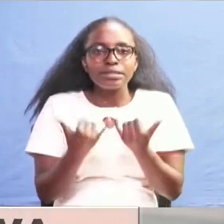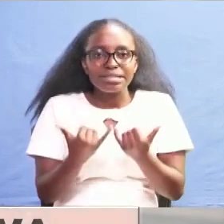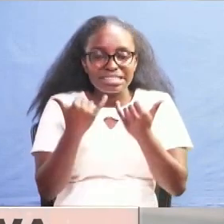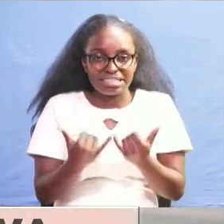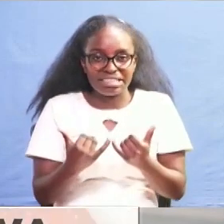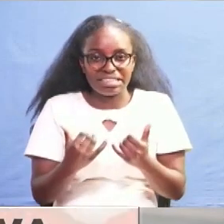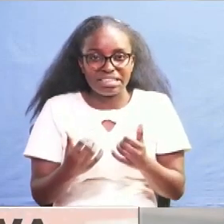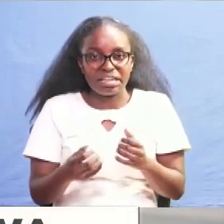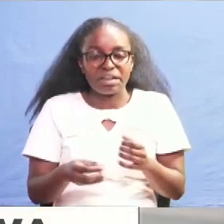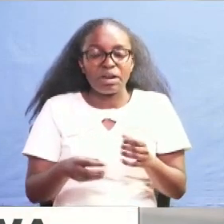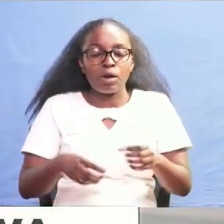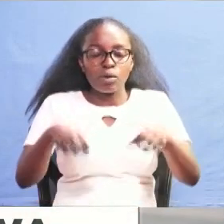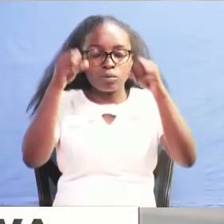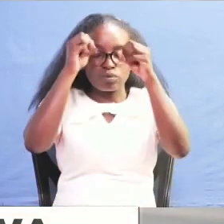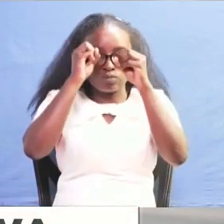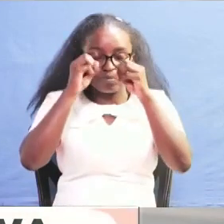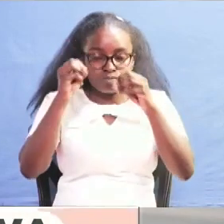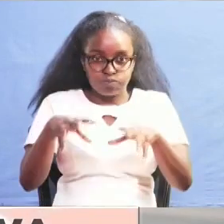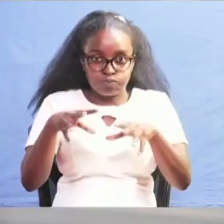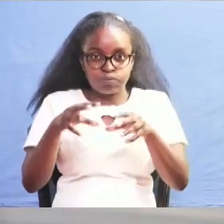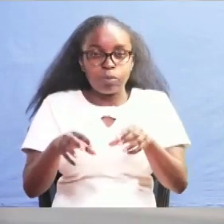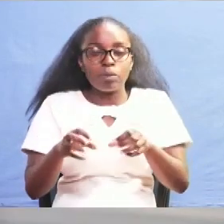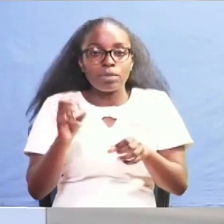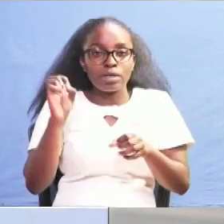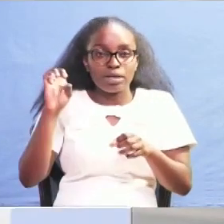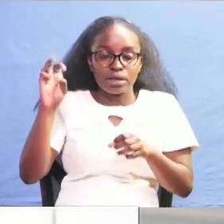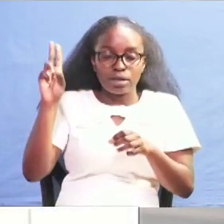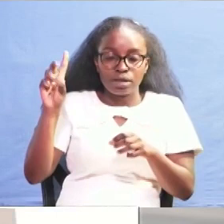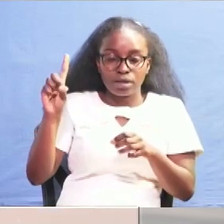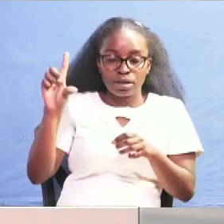na kufuatia mlipuko wa Iluwak, shirika la Msalaba Mwekundu